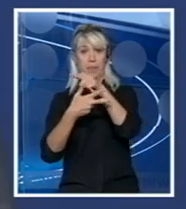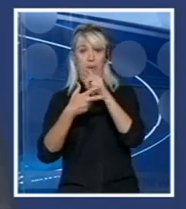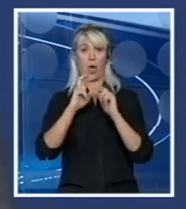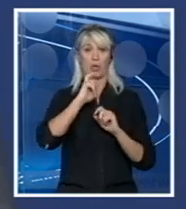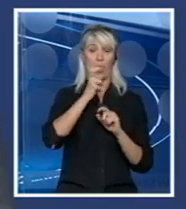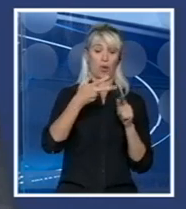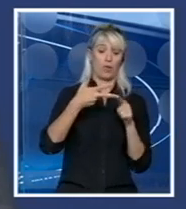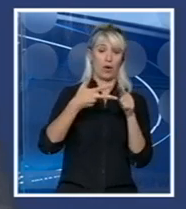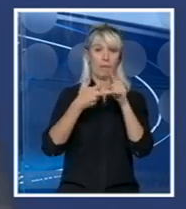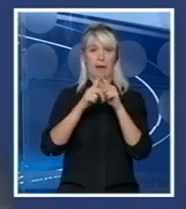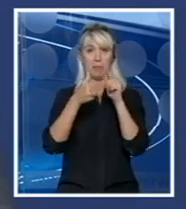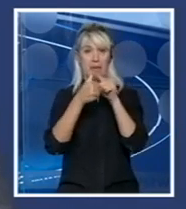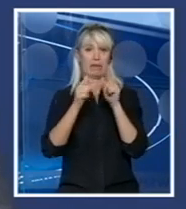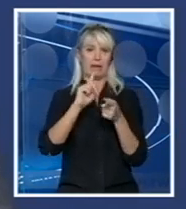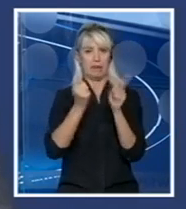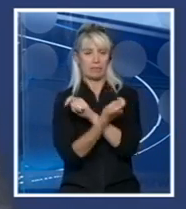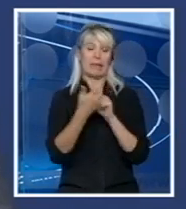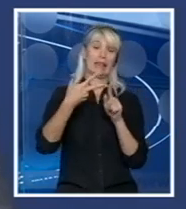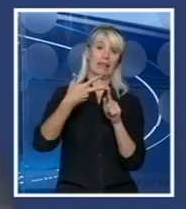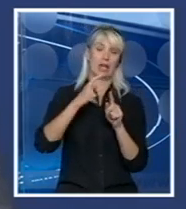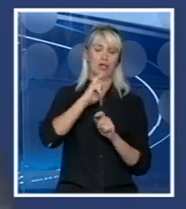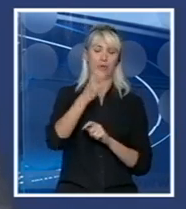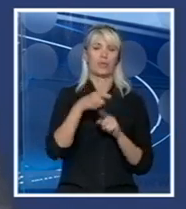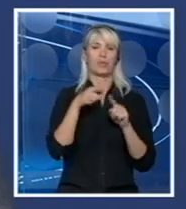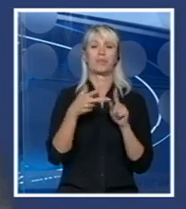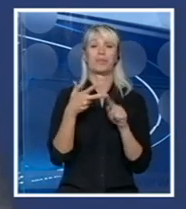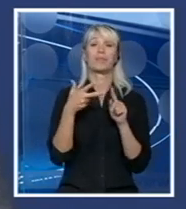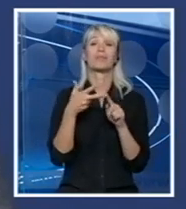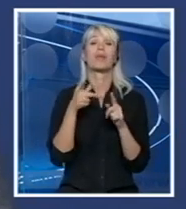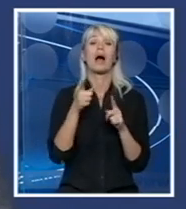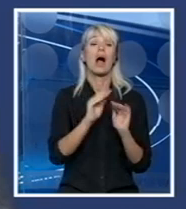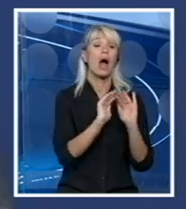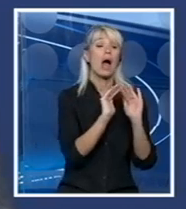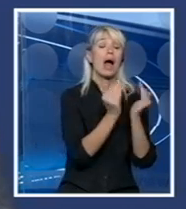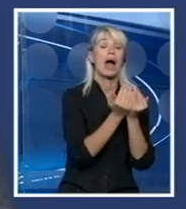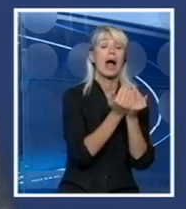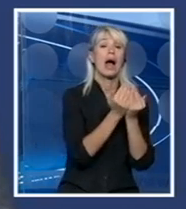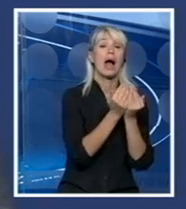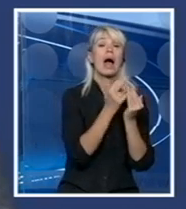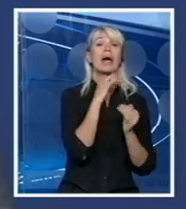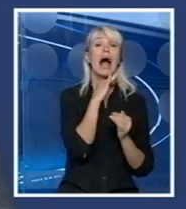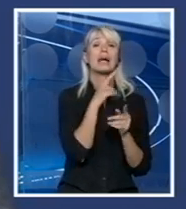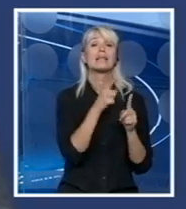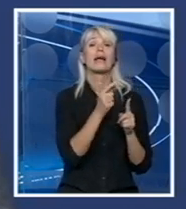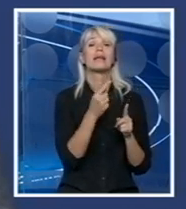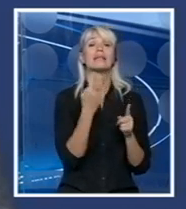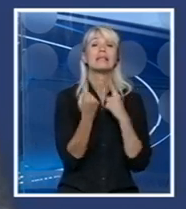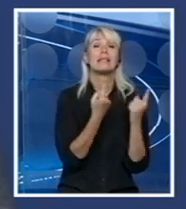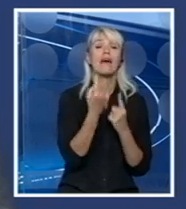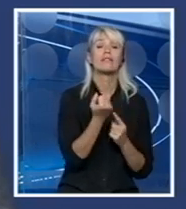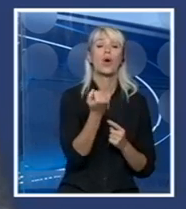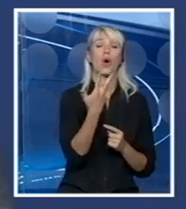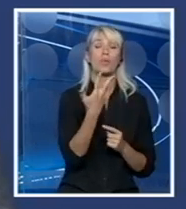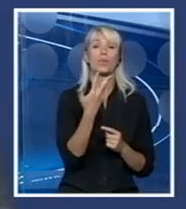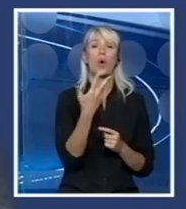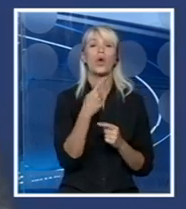razumeli taj mehanizam. Odeljenja se formiraju prema broju učenika i finansiranje je tako. I određuju zaposleni. Ta